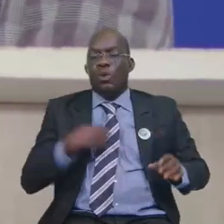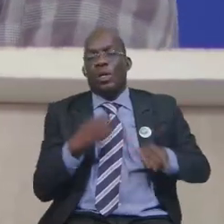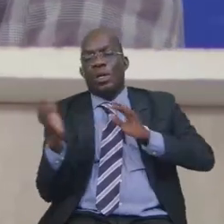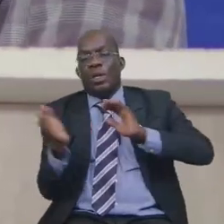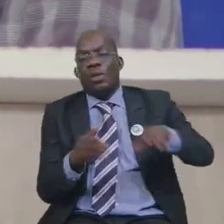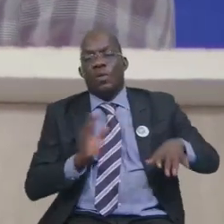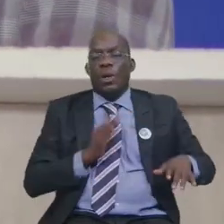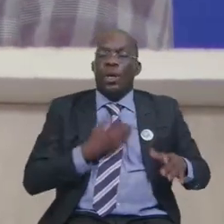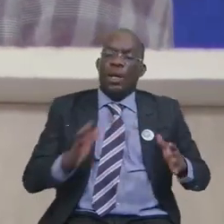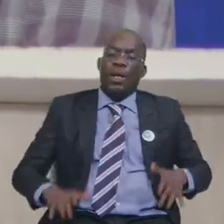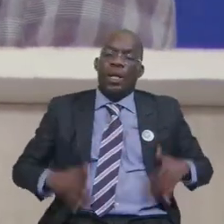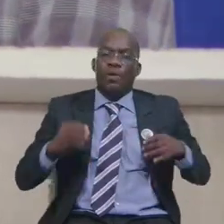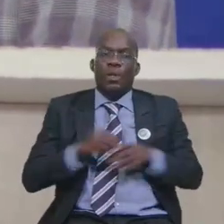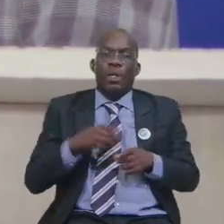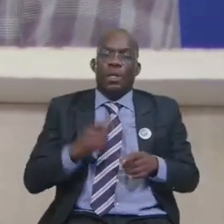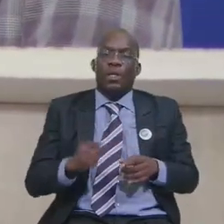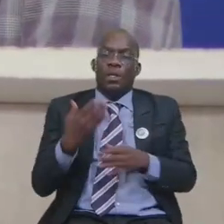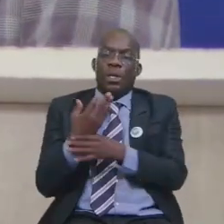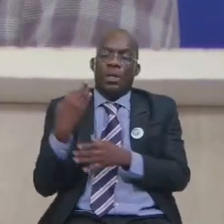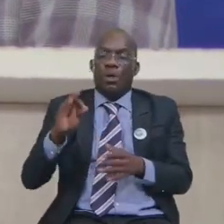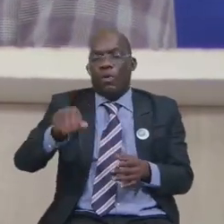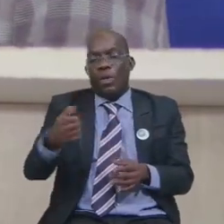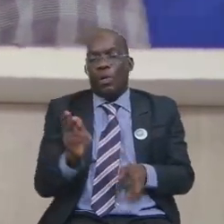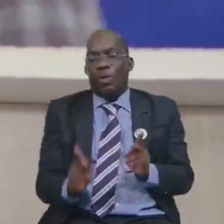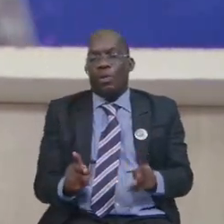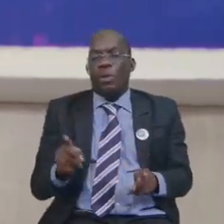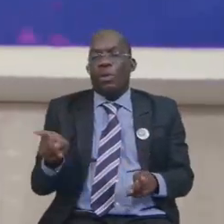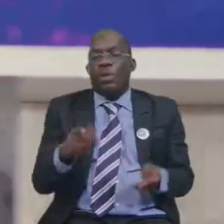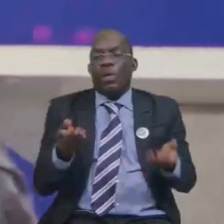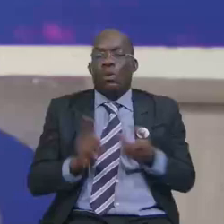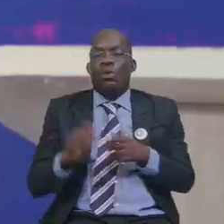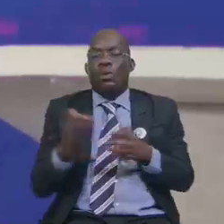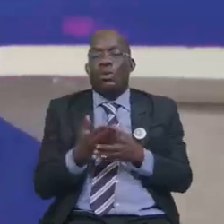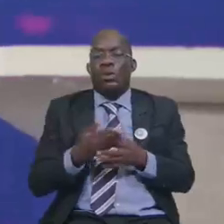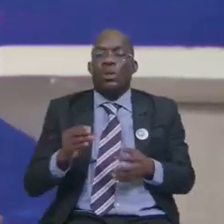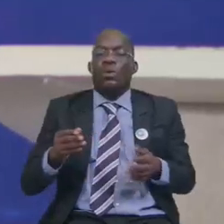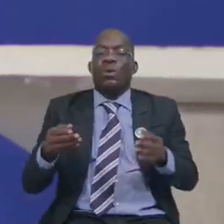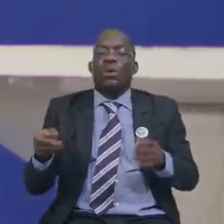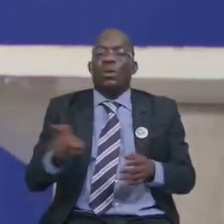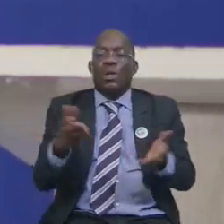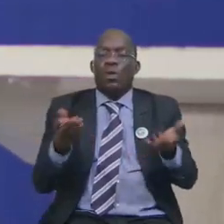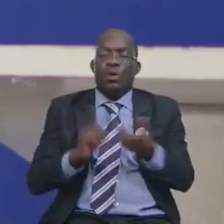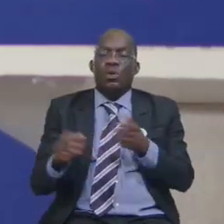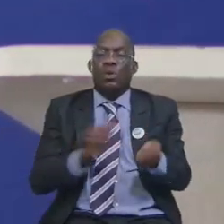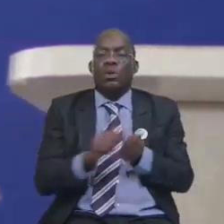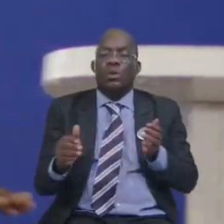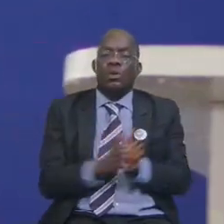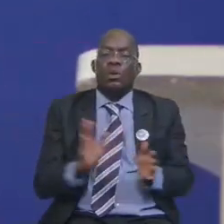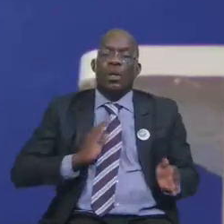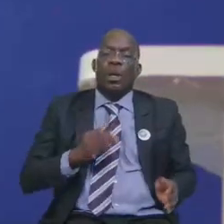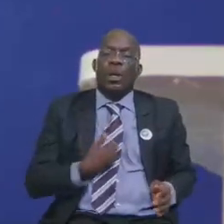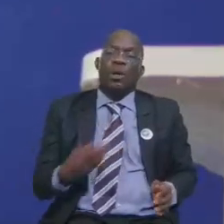personnes qui veulent déranger qui veut distraire et qui veulent détruire notre avenir